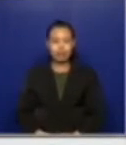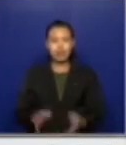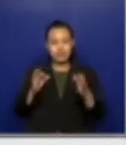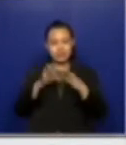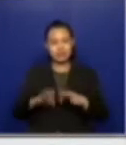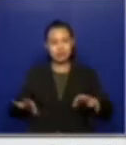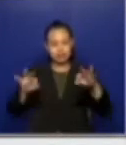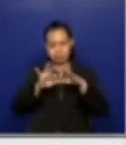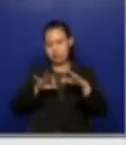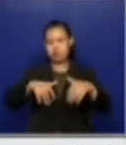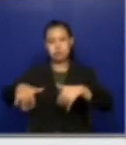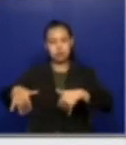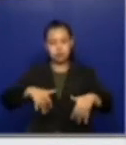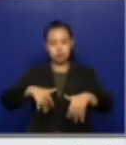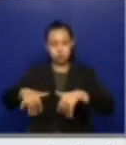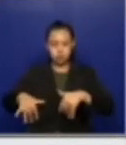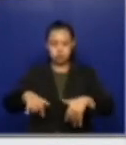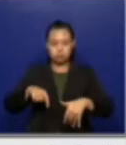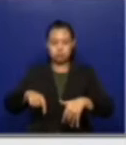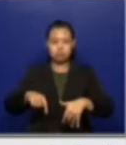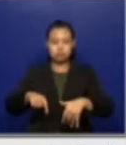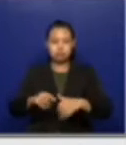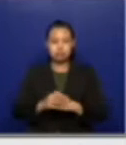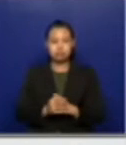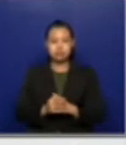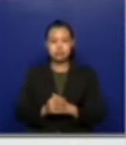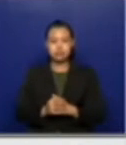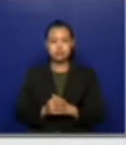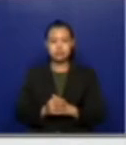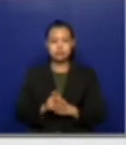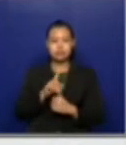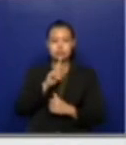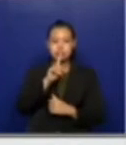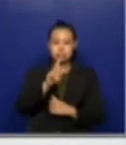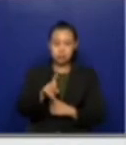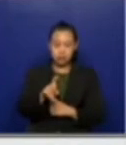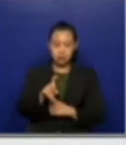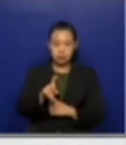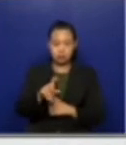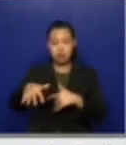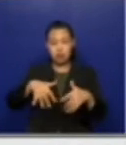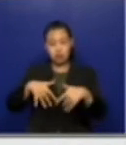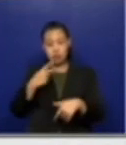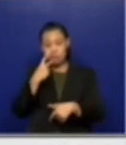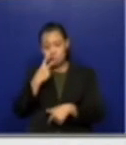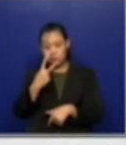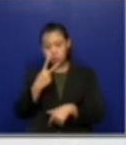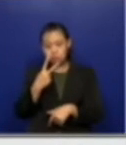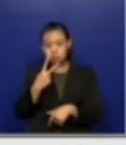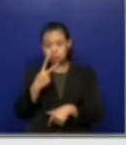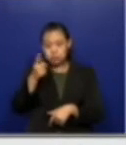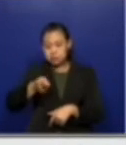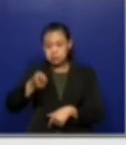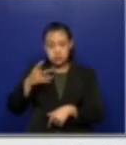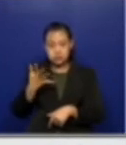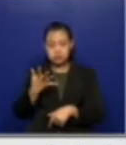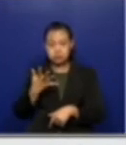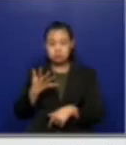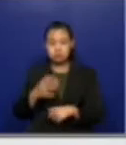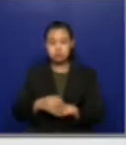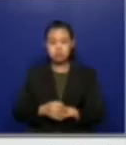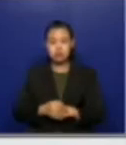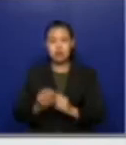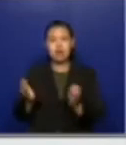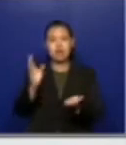จากประชาชนที่ท่านถามว่าประชาชนเห็นจริงหรือเปล่าเห็นจริงแน่นอนจากโพลสำร